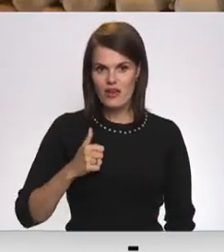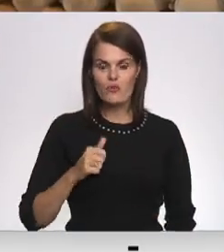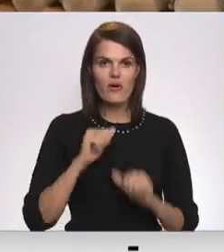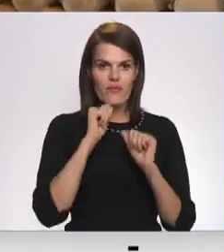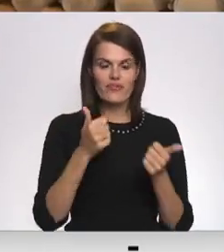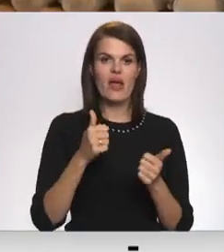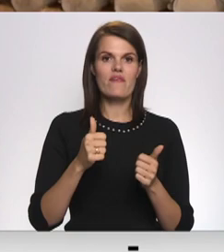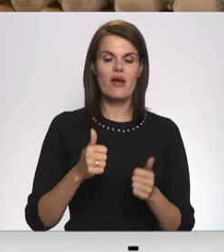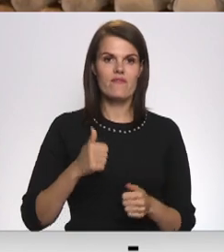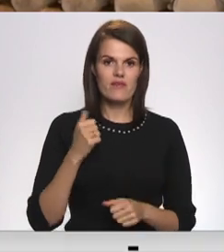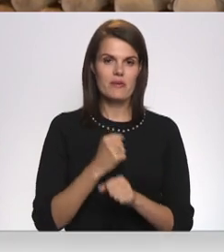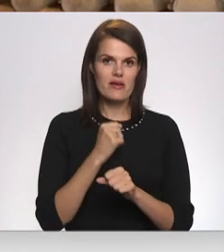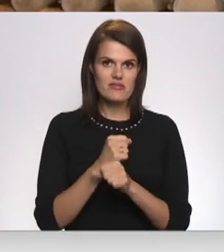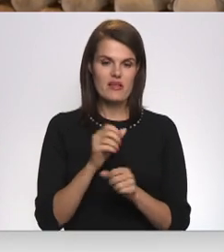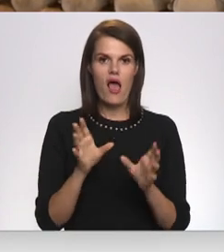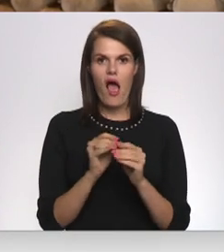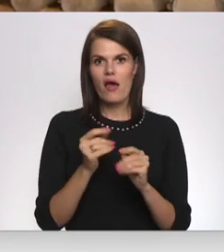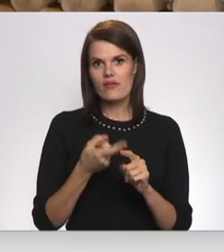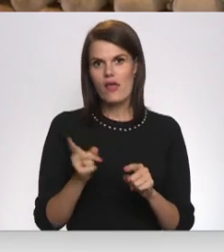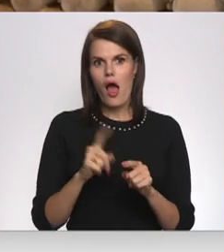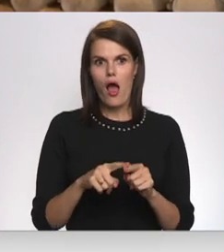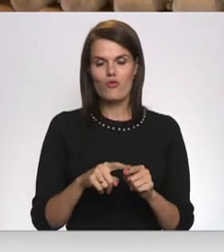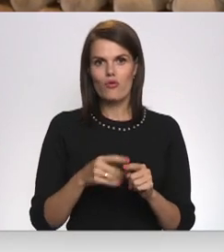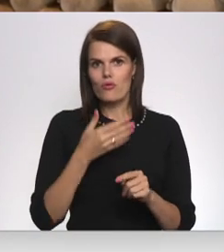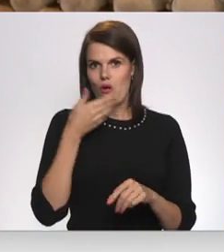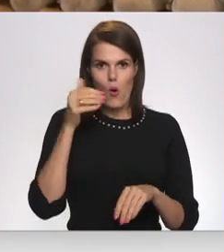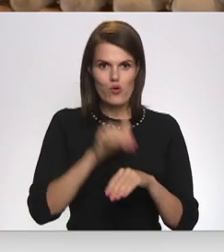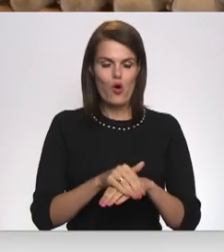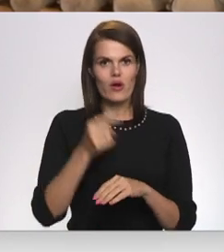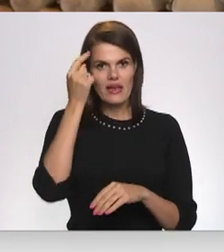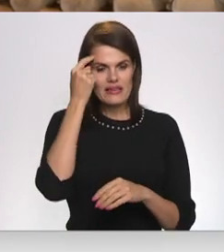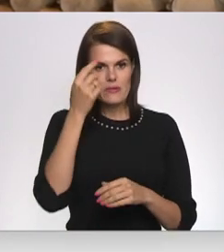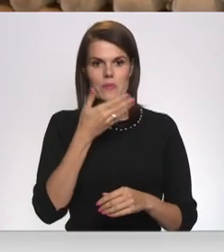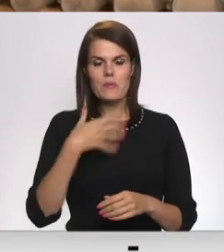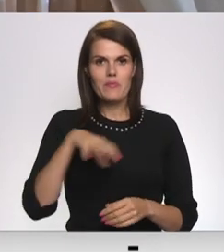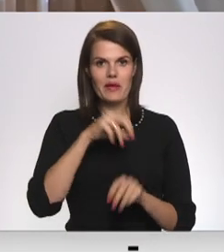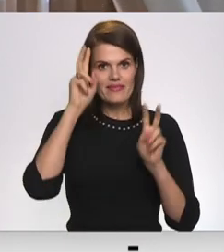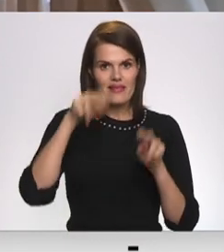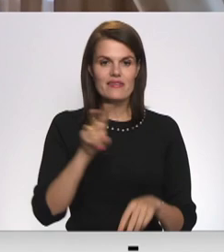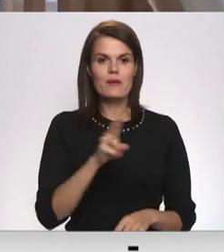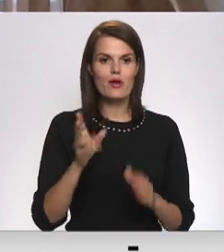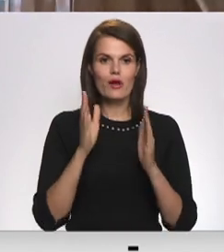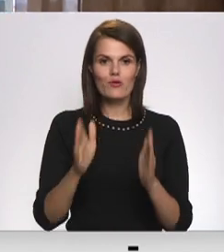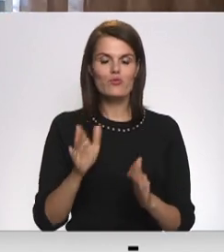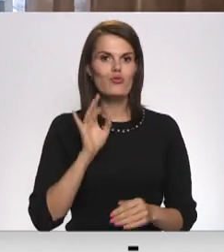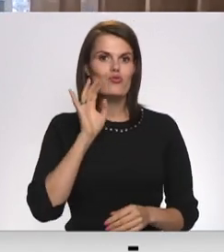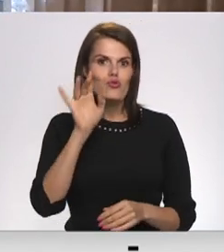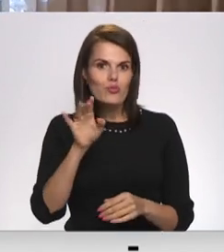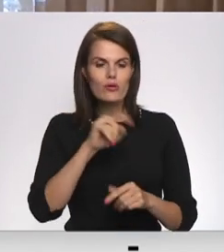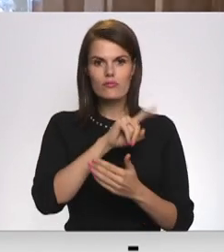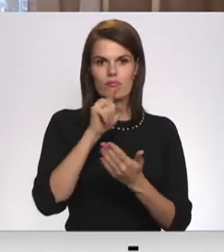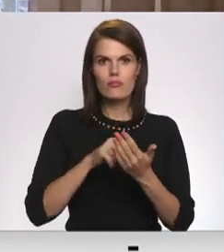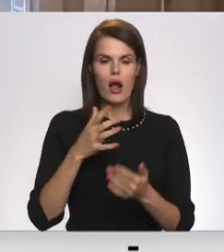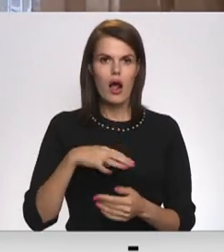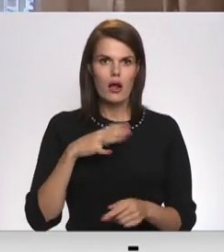Nevar uzņēmums strādāt ar tādu nekonkrētību, kad mēs nezinām, kas būs uz priekšu. Un tas jautājums ir, kāpēc